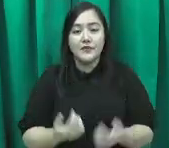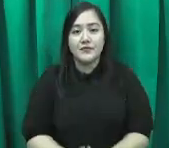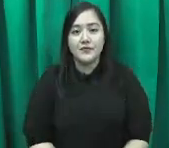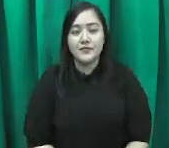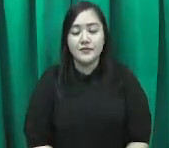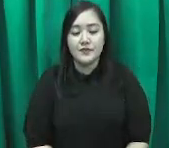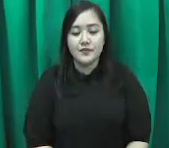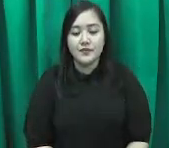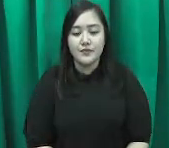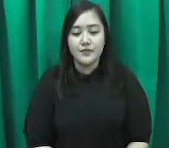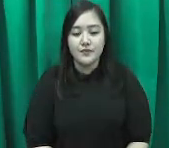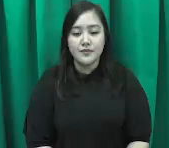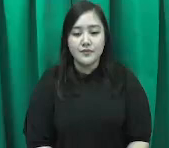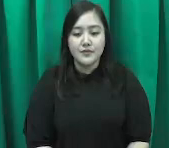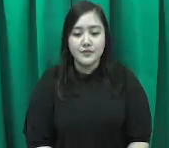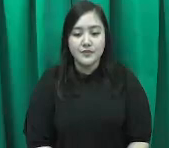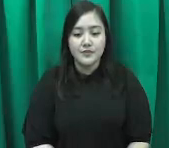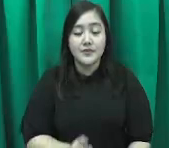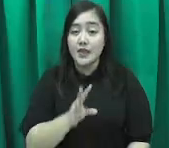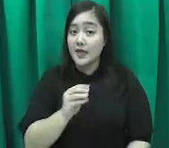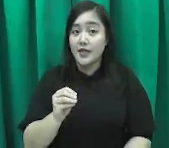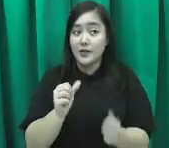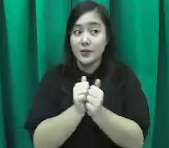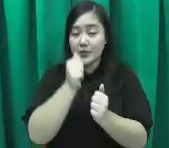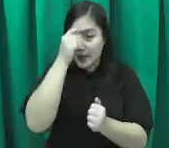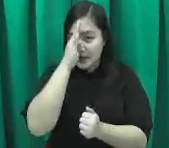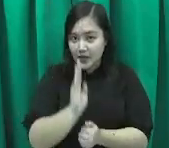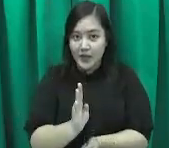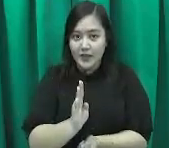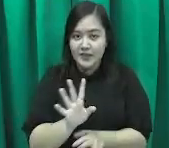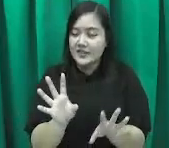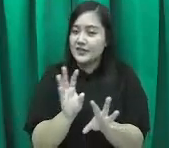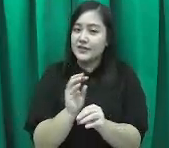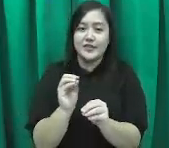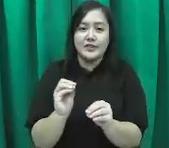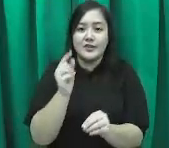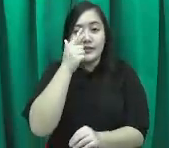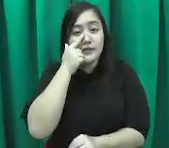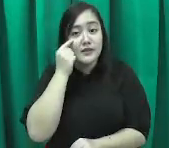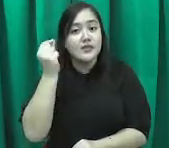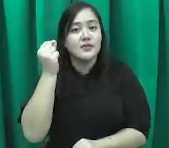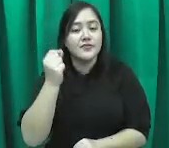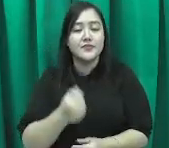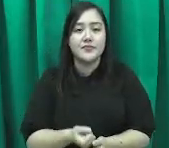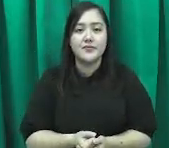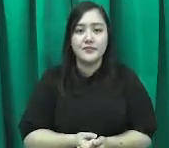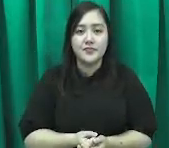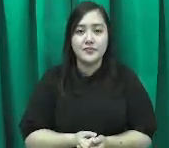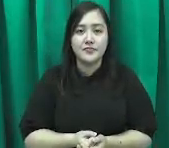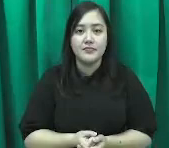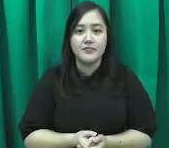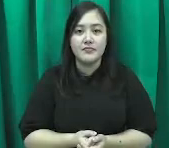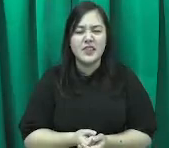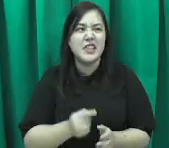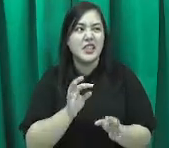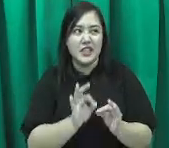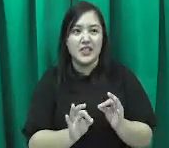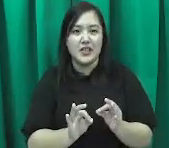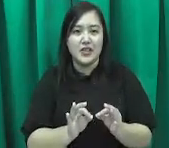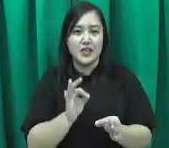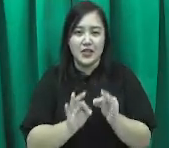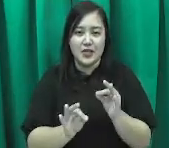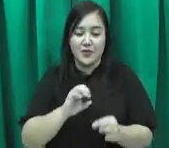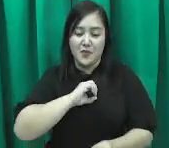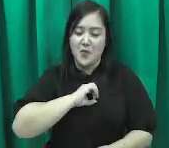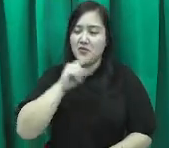yung mentality natin. Saka sa Panginoon, ma'am, wala namang imposible. Yes. Oo, kung tayo ang titingin, talagang imposibleng mangyari